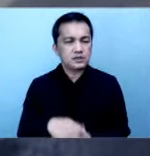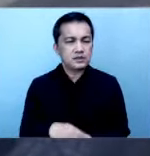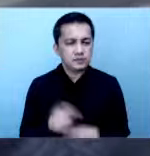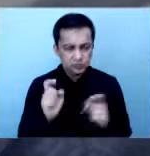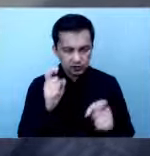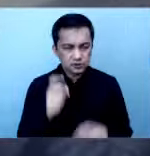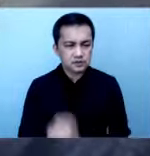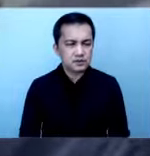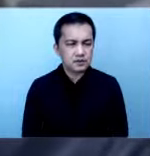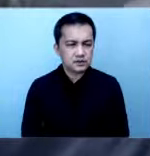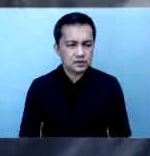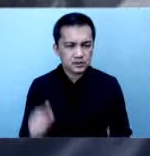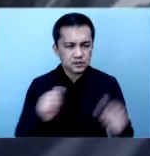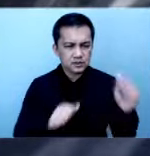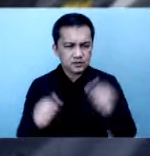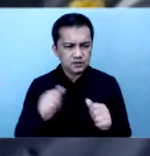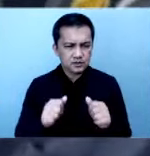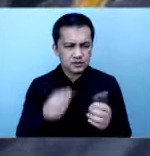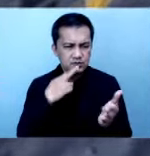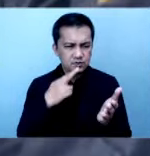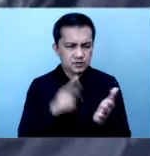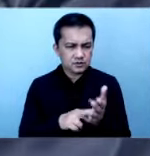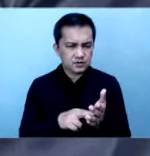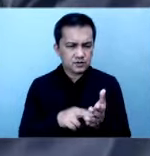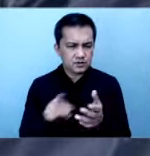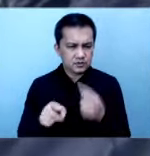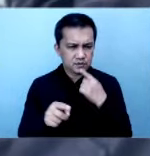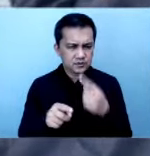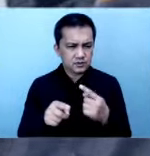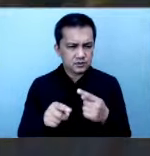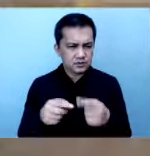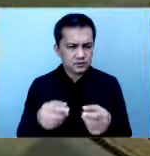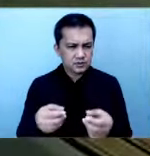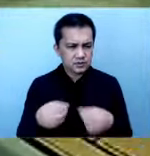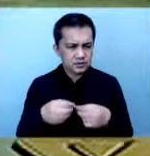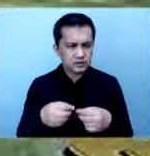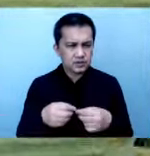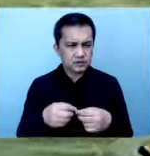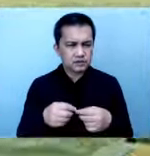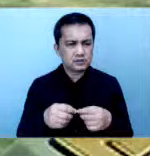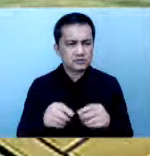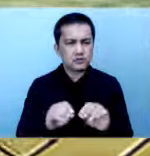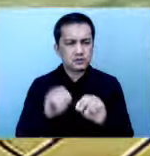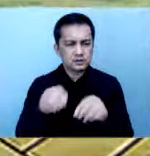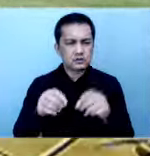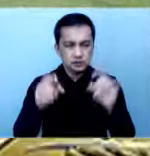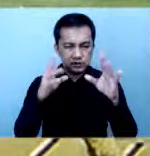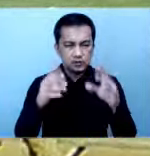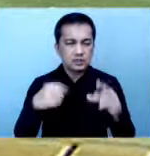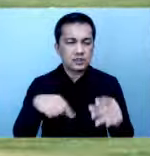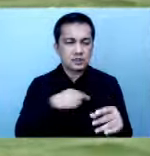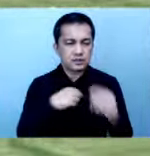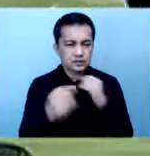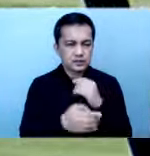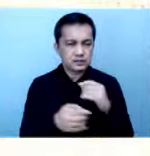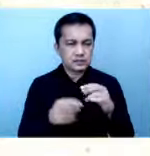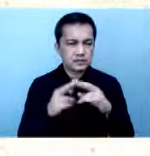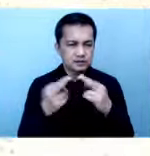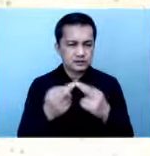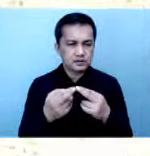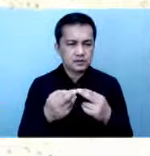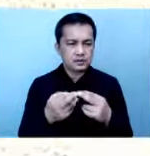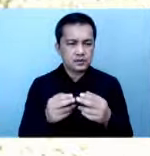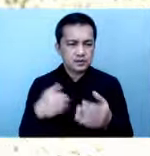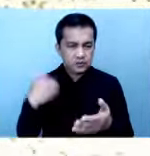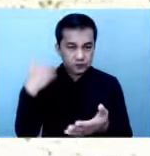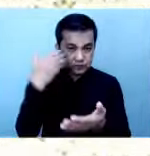Your actions will be reported and will prejudice our country's relations. Matapos ang ilang minutong habulan, narating din